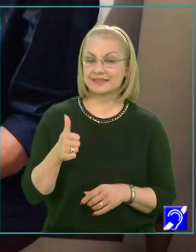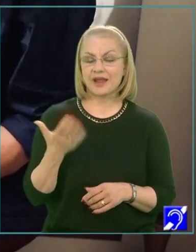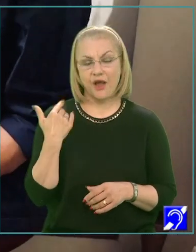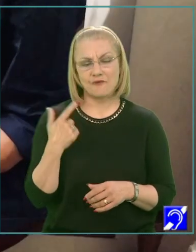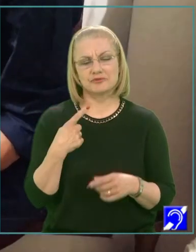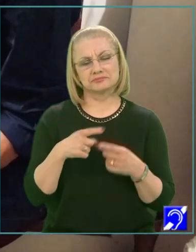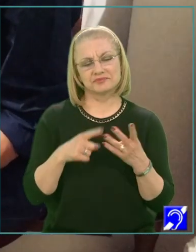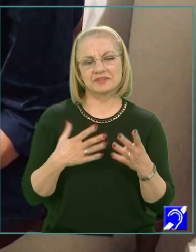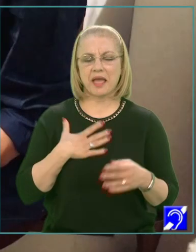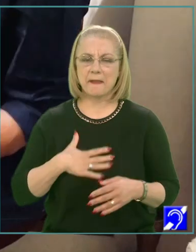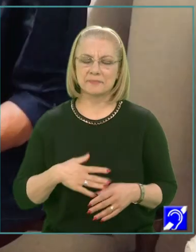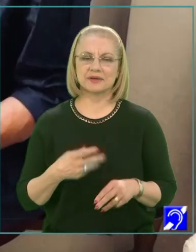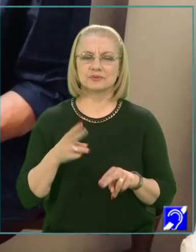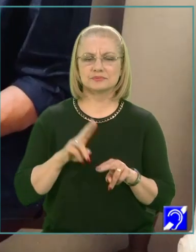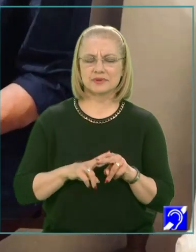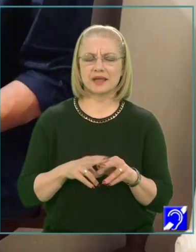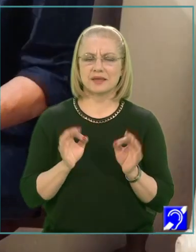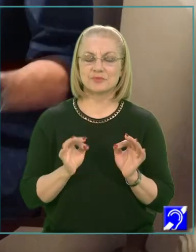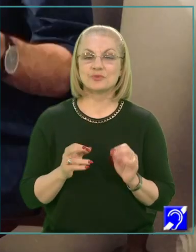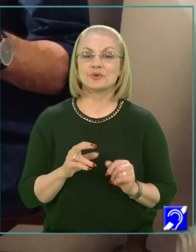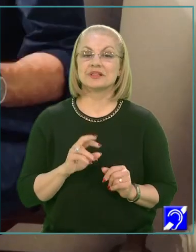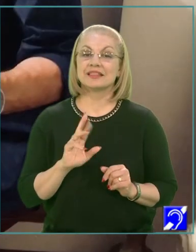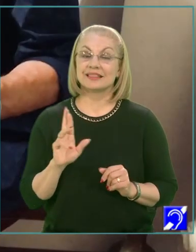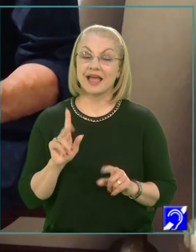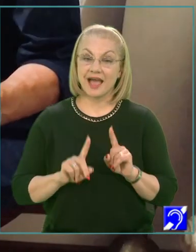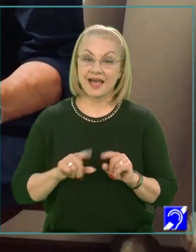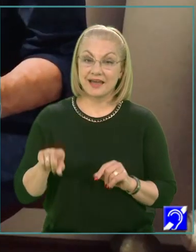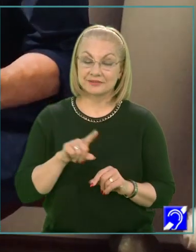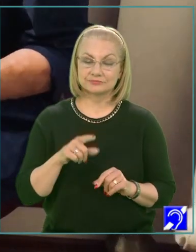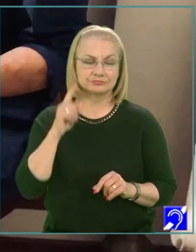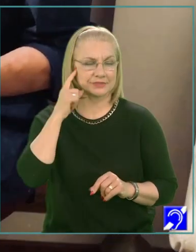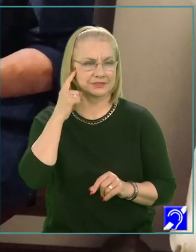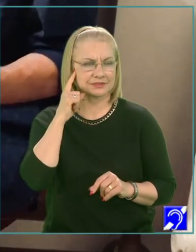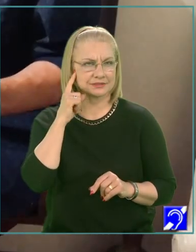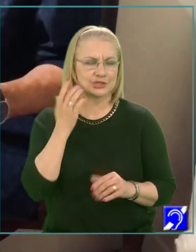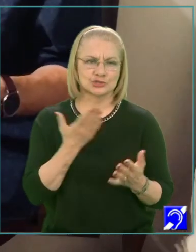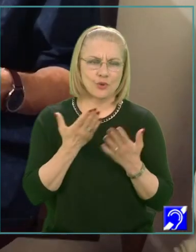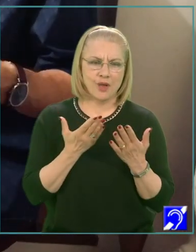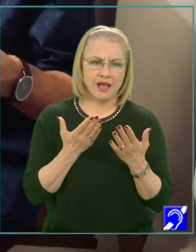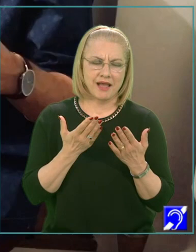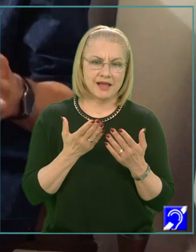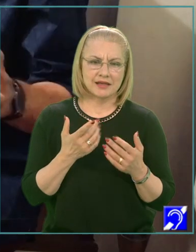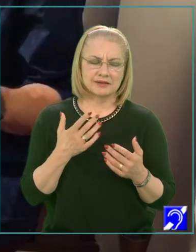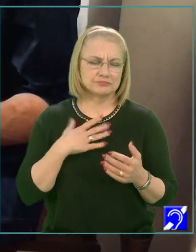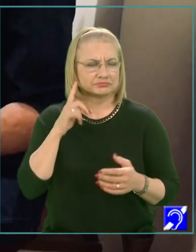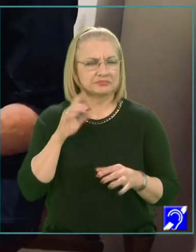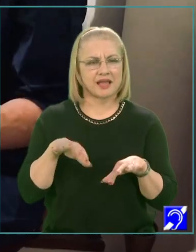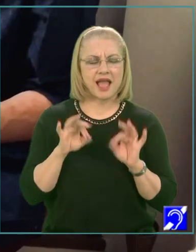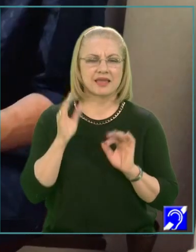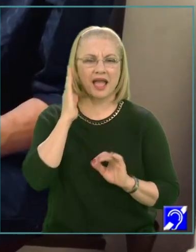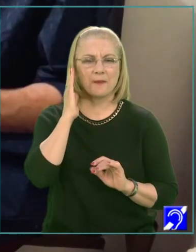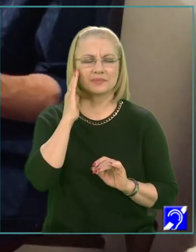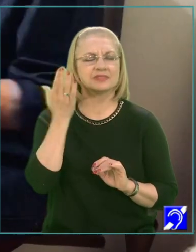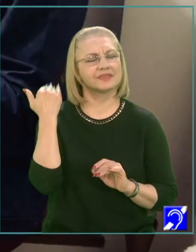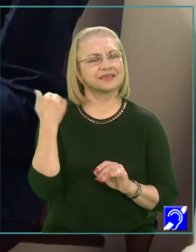obiecte și au fost materii care mi-au plăcut în mod deosebit și dacă mă gândesc la școală și aleg să am amintiri din